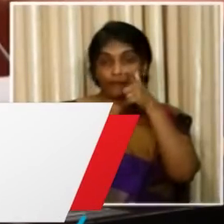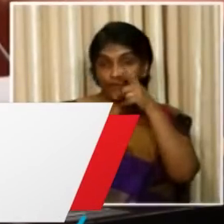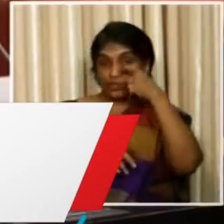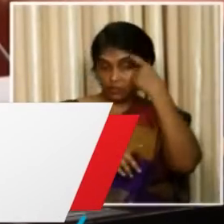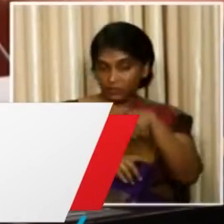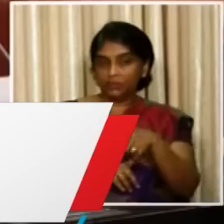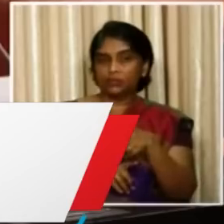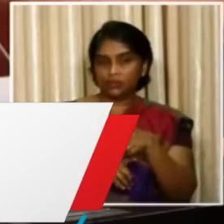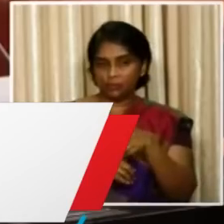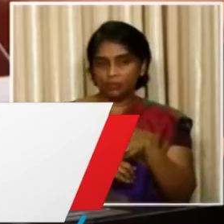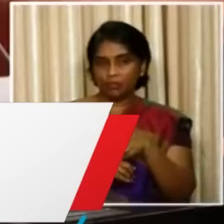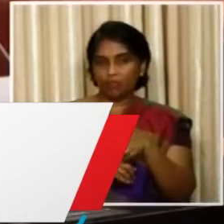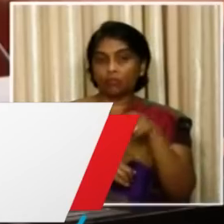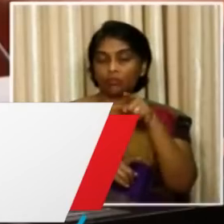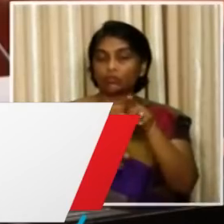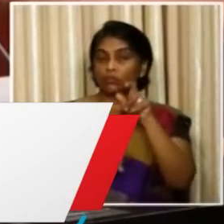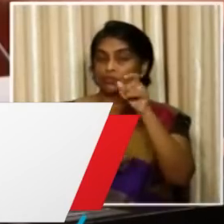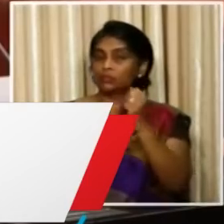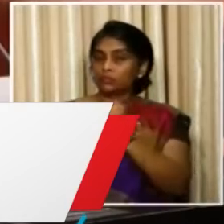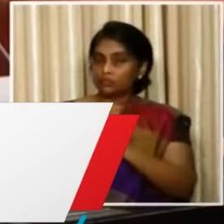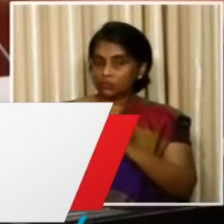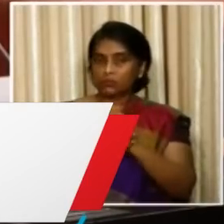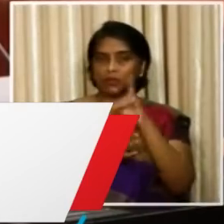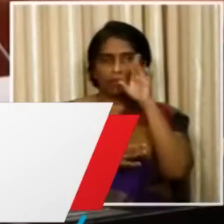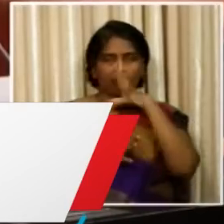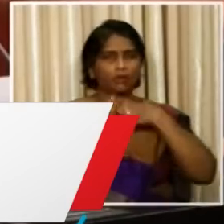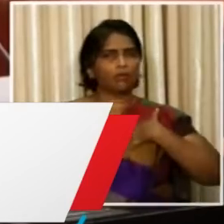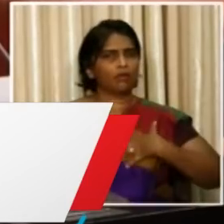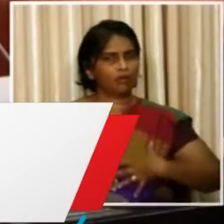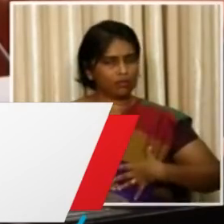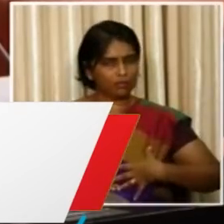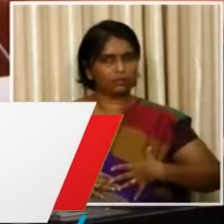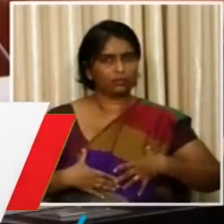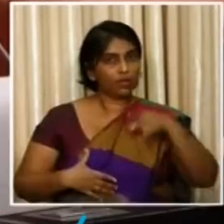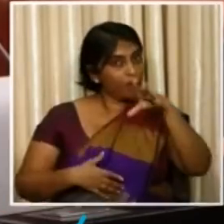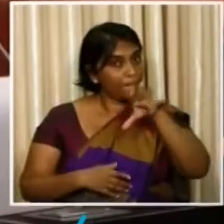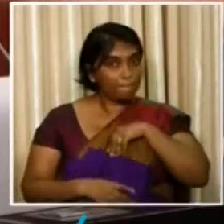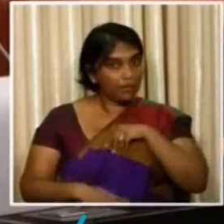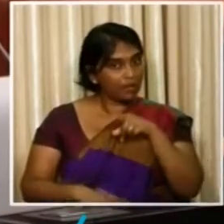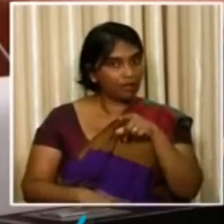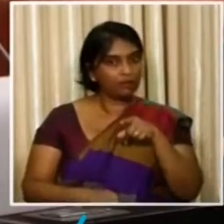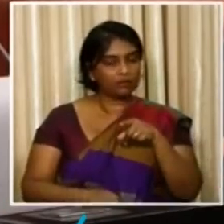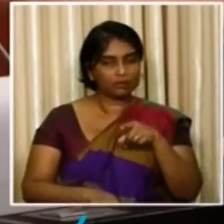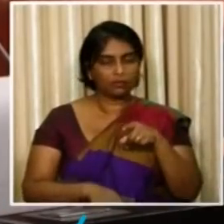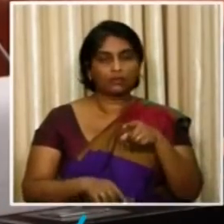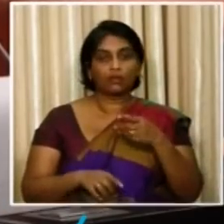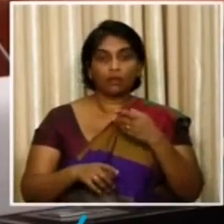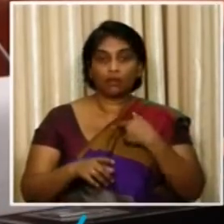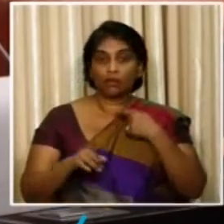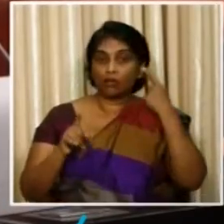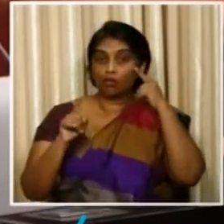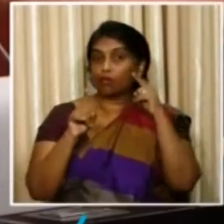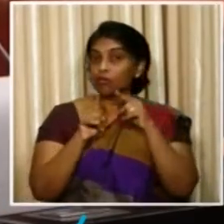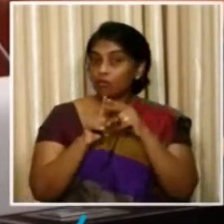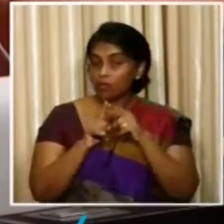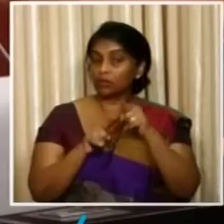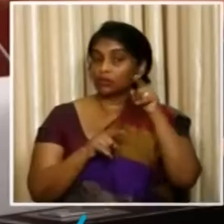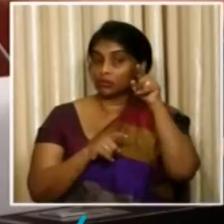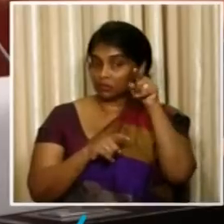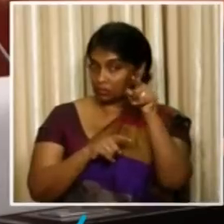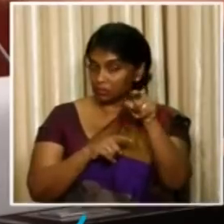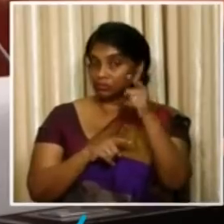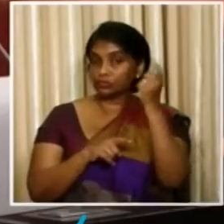நாடாளுமன்ற உறுப்பினர் கஜேந்திரகுமார் பொன்னம்பலம் தெரிவித்துள்ளார். நாடாளுமன்றில் இன்று சிறப்புரிமை ஒழுக்கு பிரச்சினை எழுப்பிய நிலையில் அவர் அறிக்கை